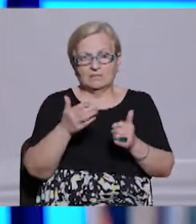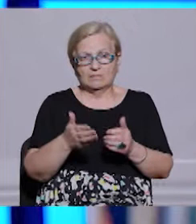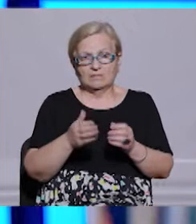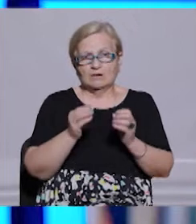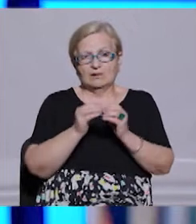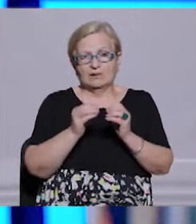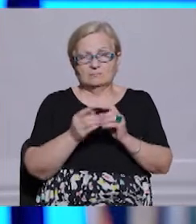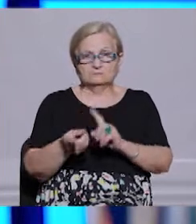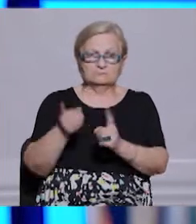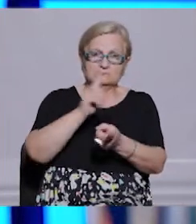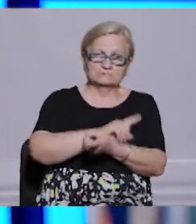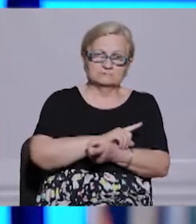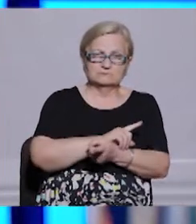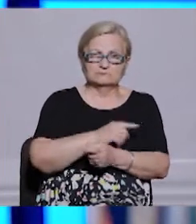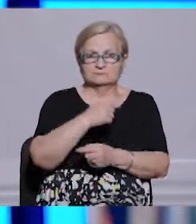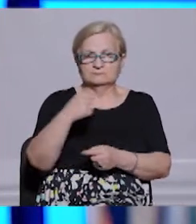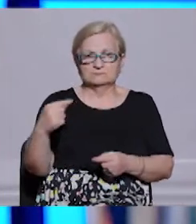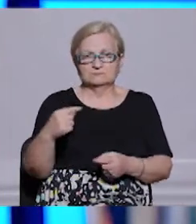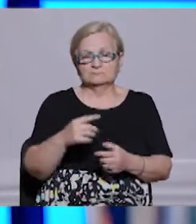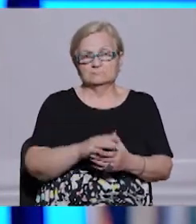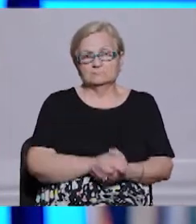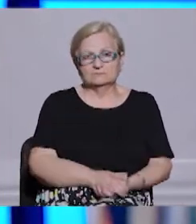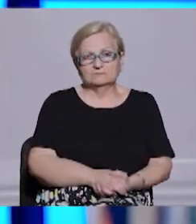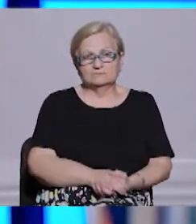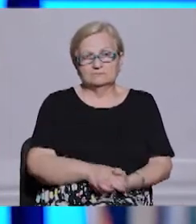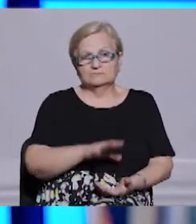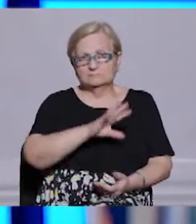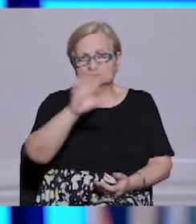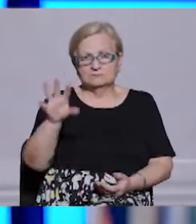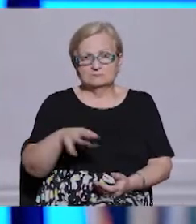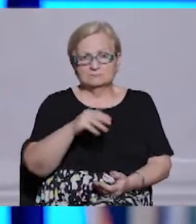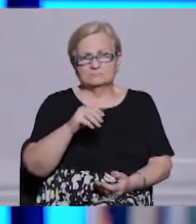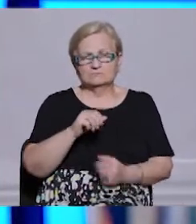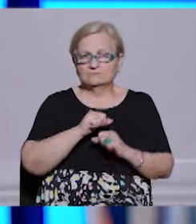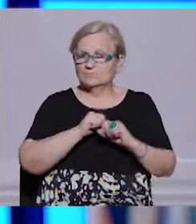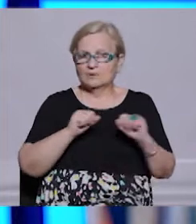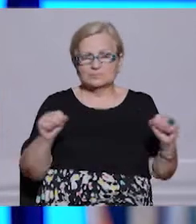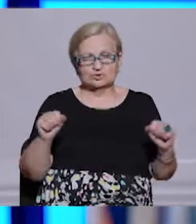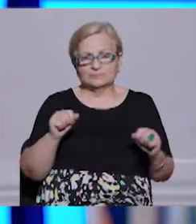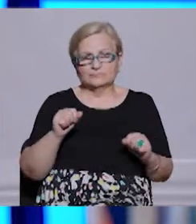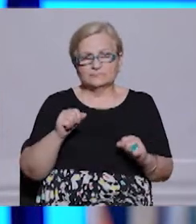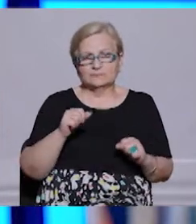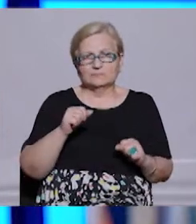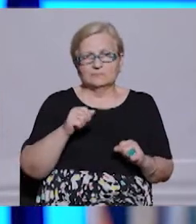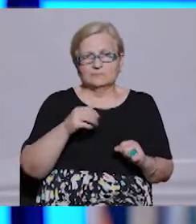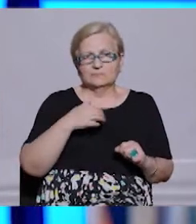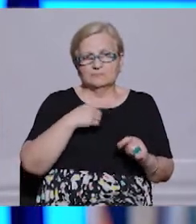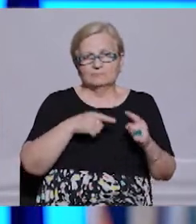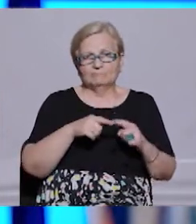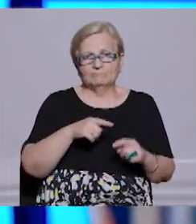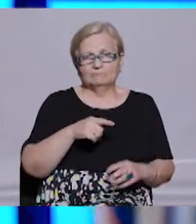10 წილადის წარმოდგენა შეგვიძლია წილადის ფორმით. ყველა 10 წილადის წარმოდგენა არ შეგვიძლია, პირველ გაკვეთილს